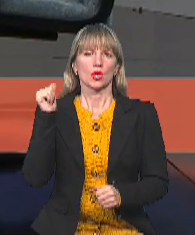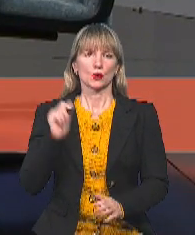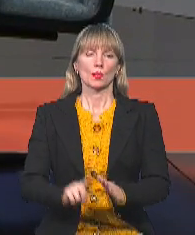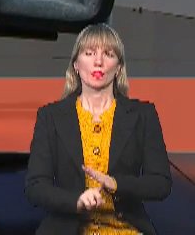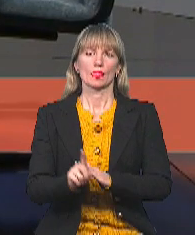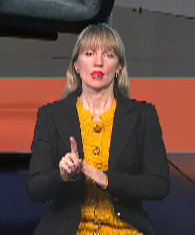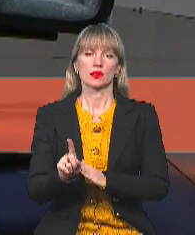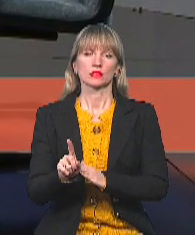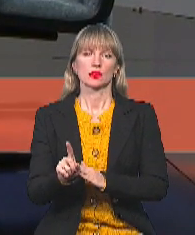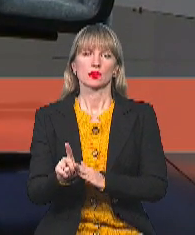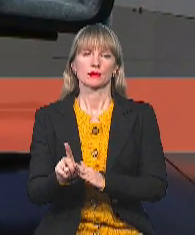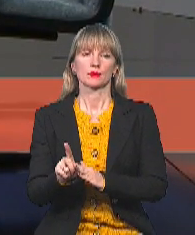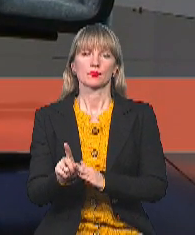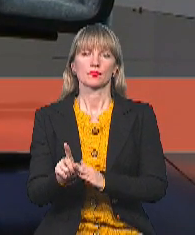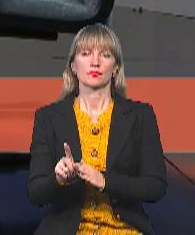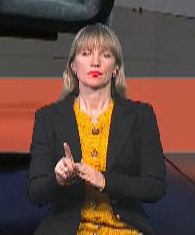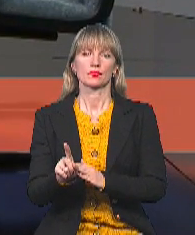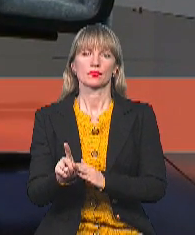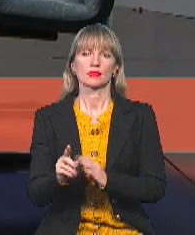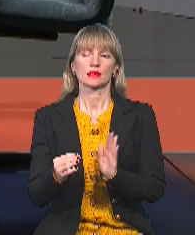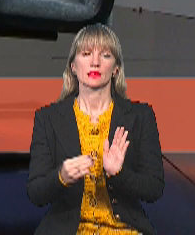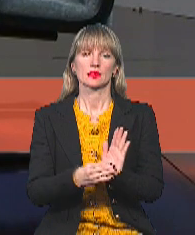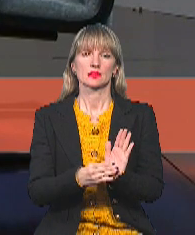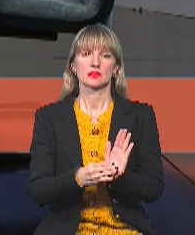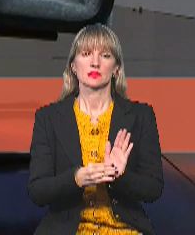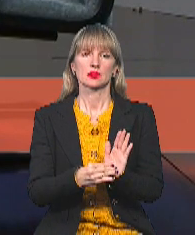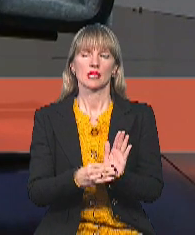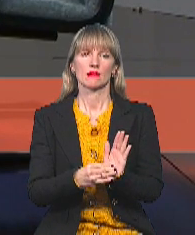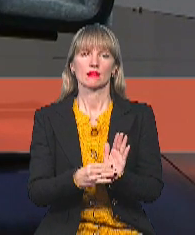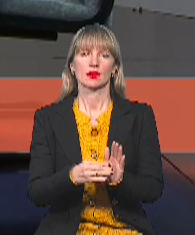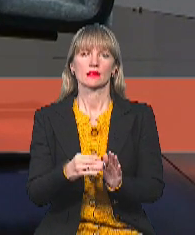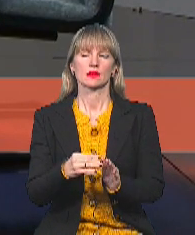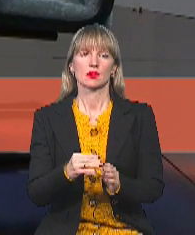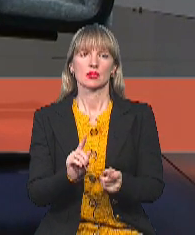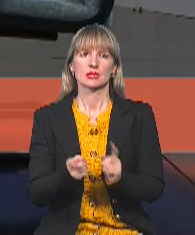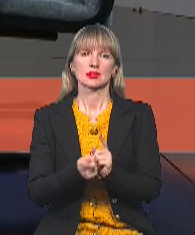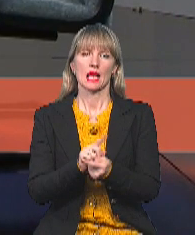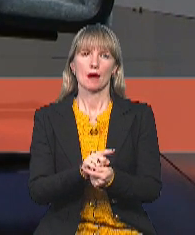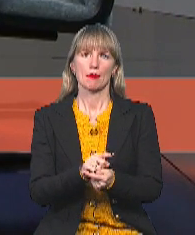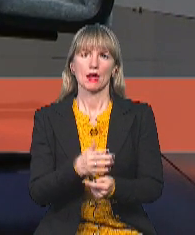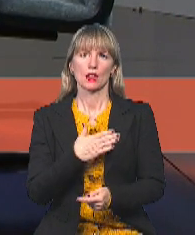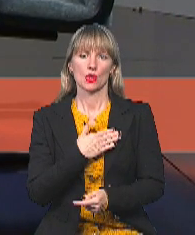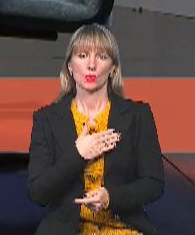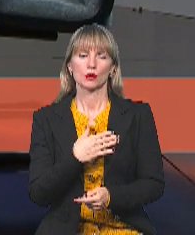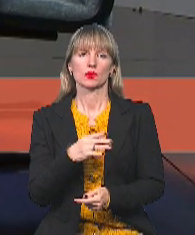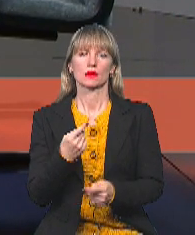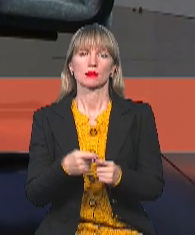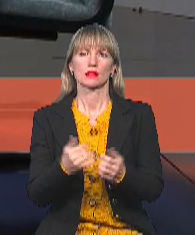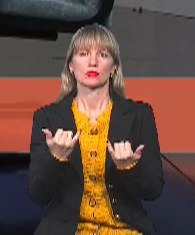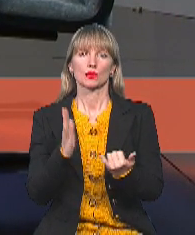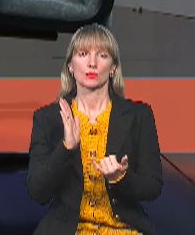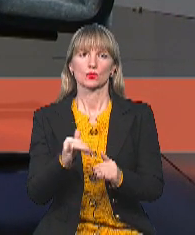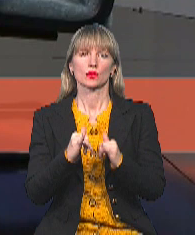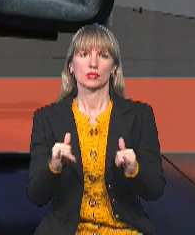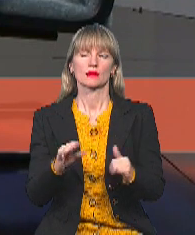начали, ну, наши хирурги начали ставить импланты, вот, поэтому теперь у нас и будет развиваться